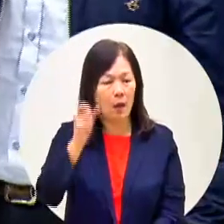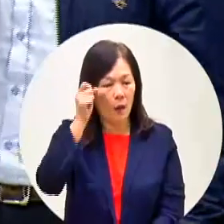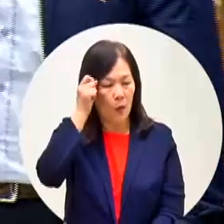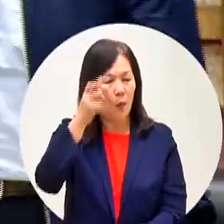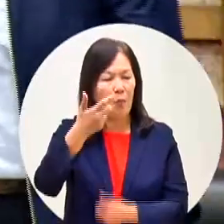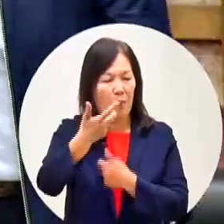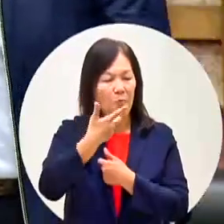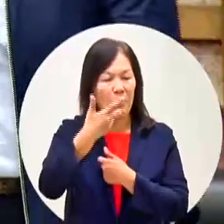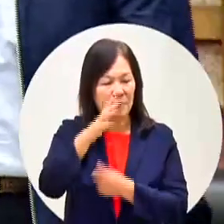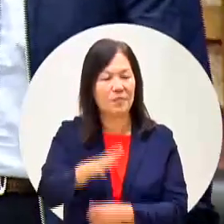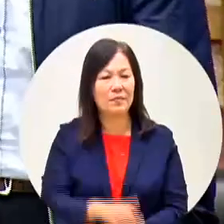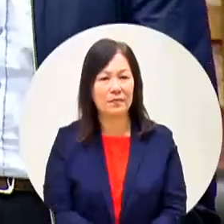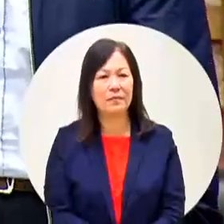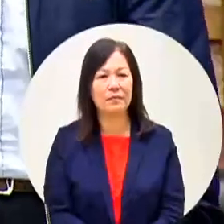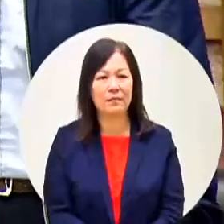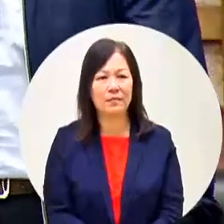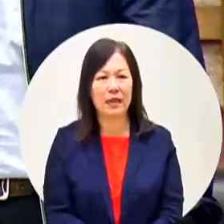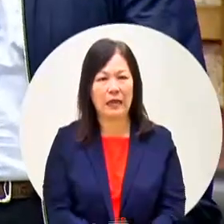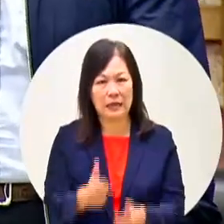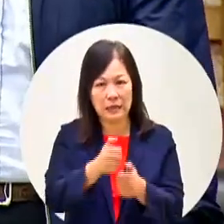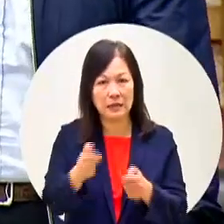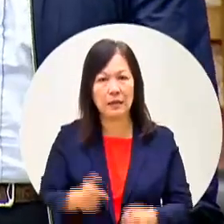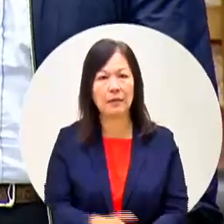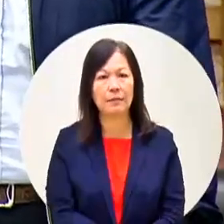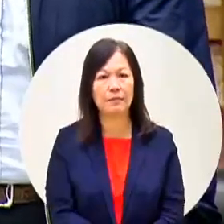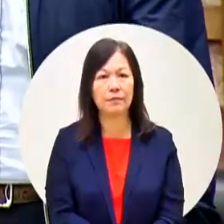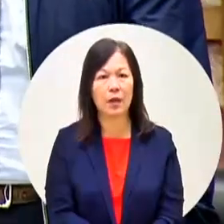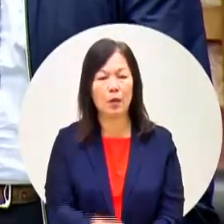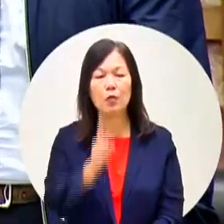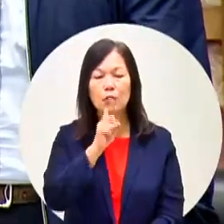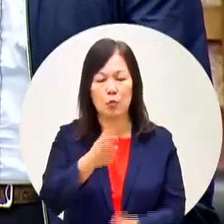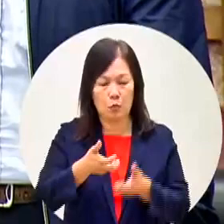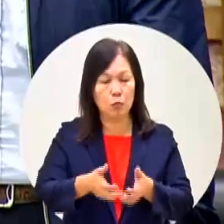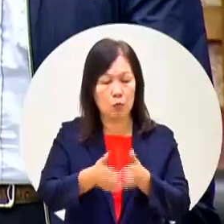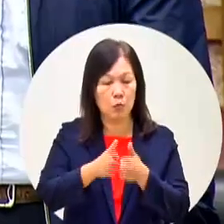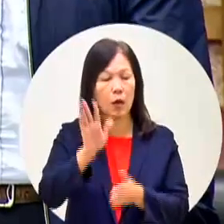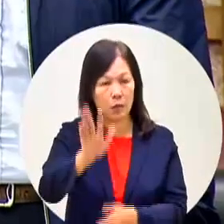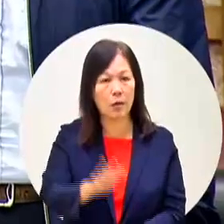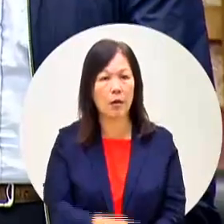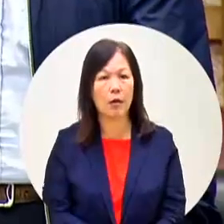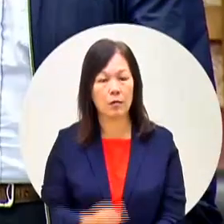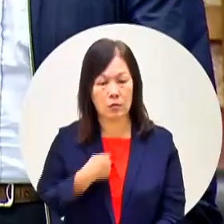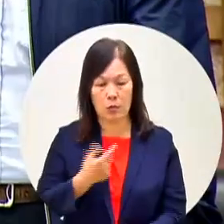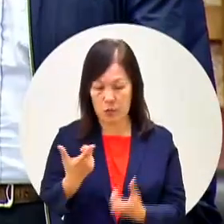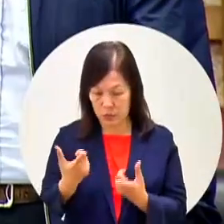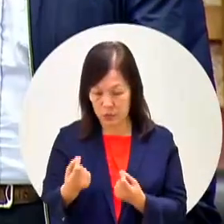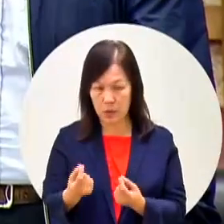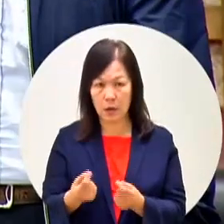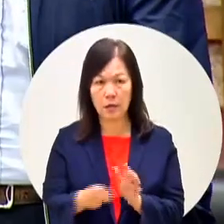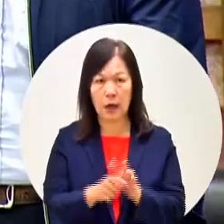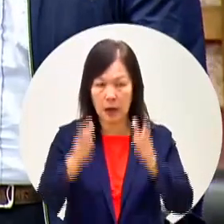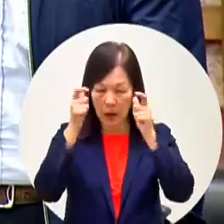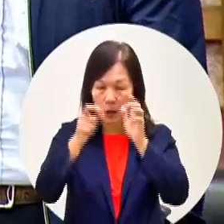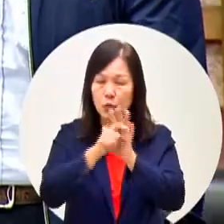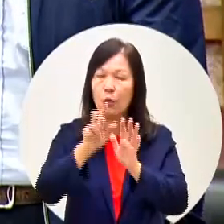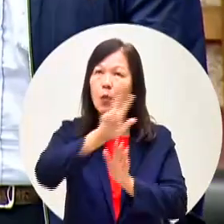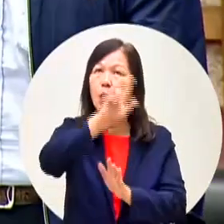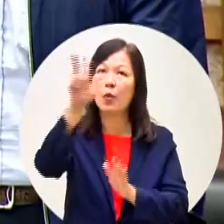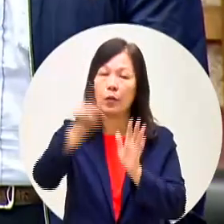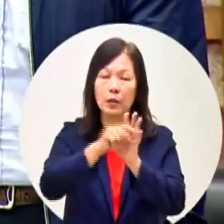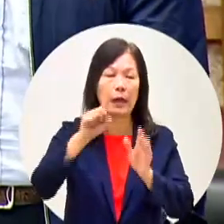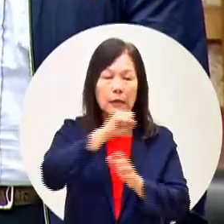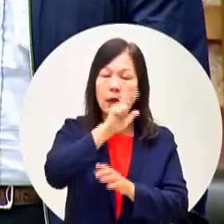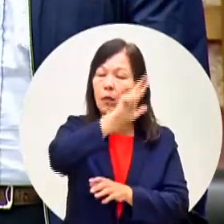感谢您讲到一个重点，也就是我讲的，在高雄的天空、台湾的天空，反对九二共